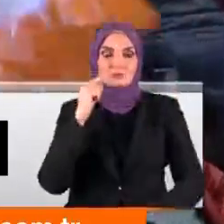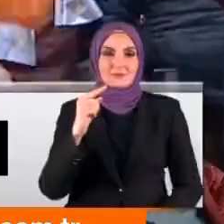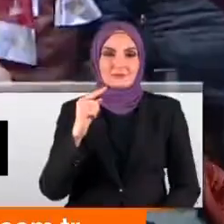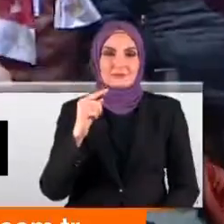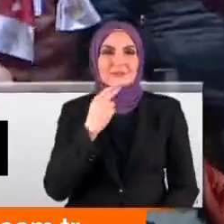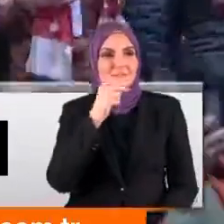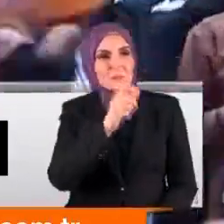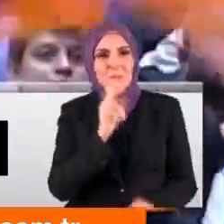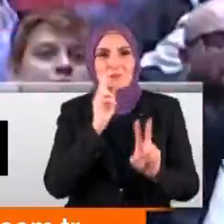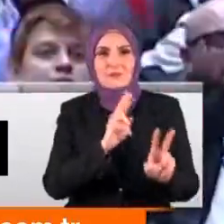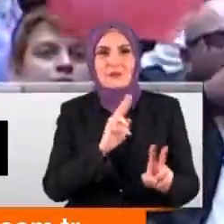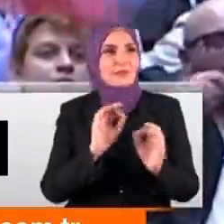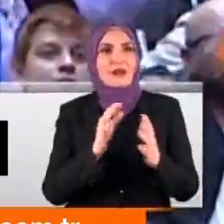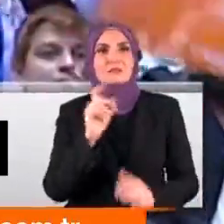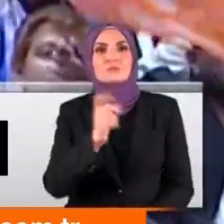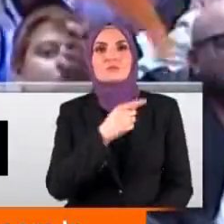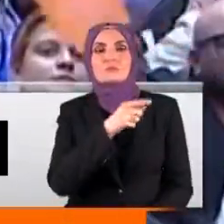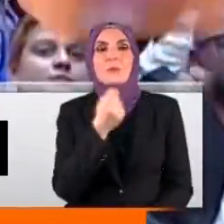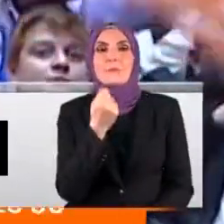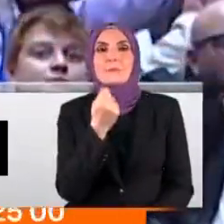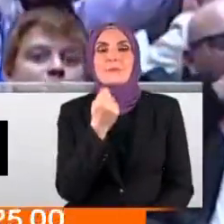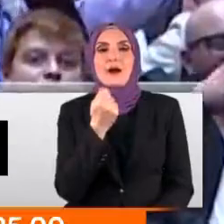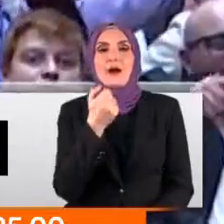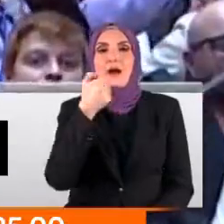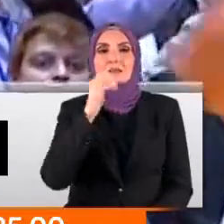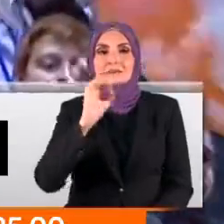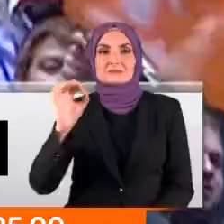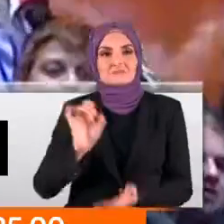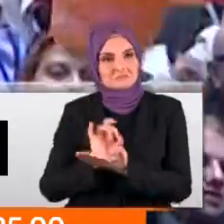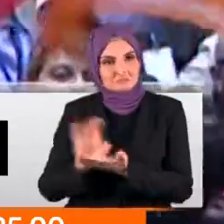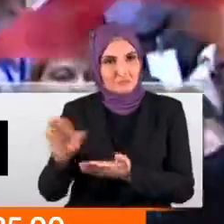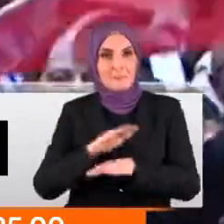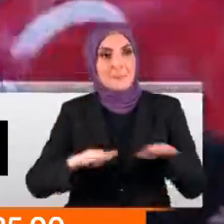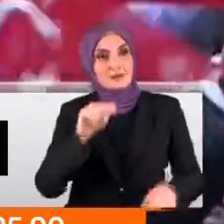Nereden bulmuş bunu? Paradan 6-0 attık, masadan da atacağız demiş.